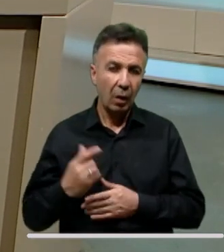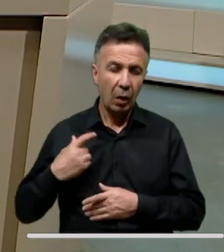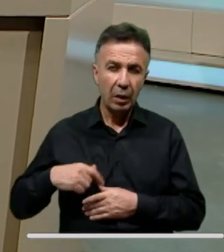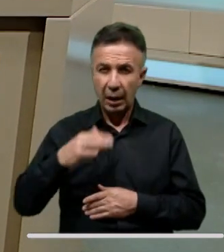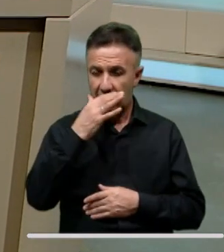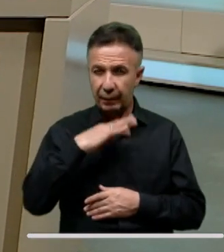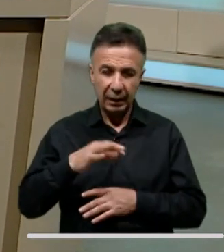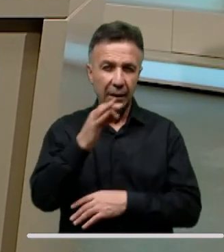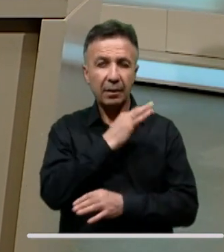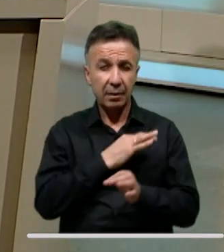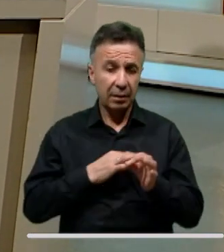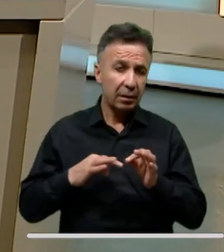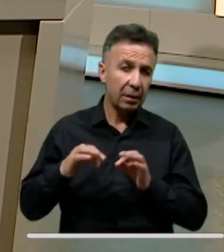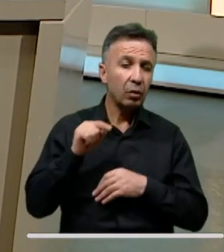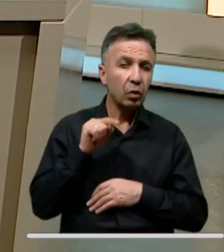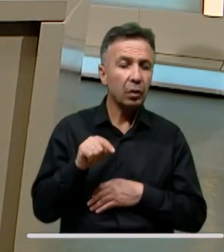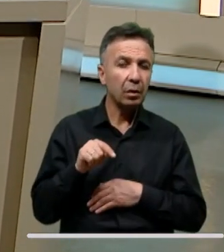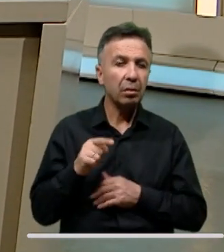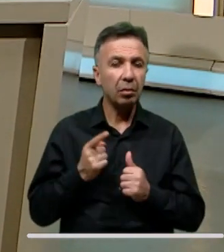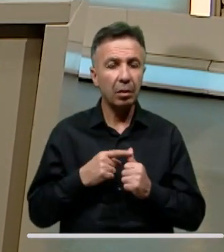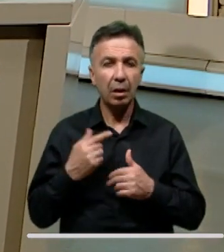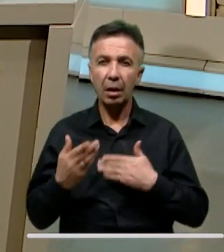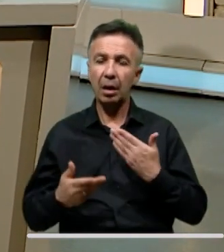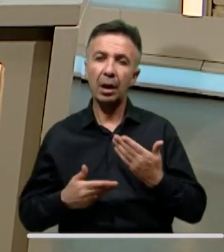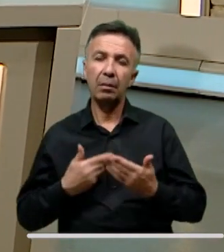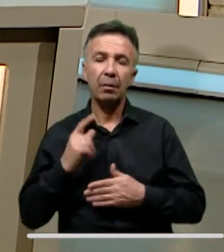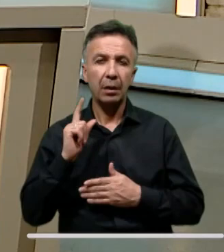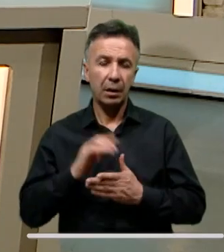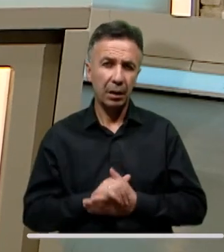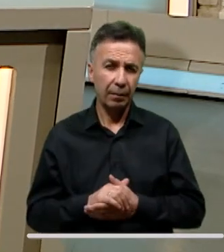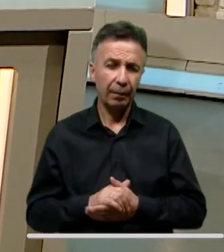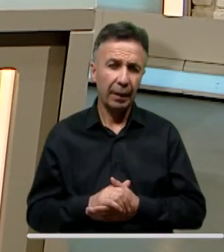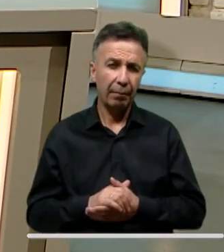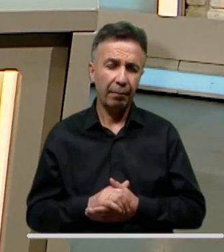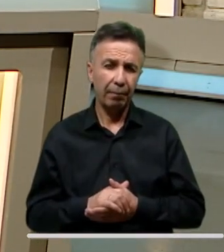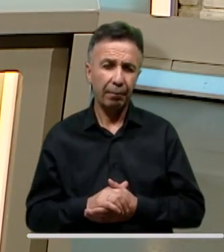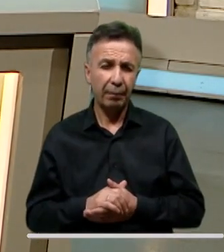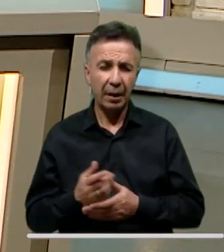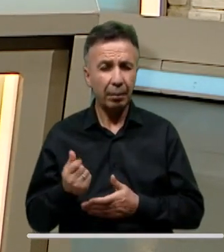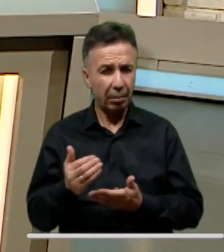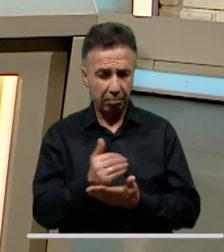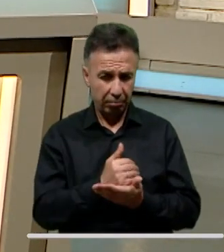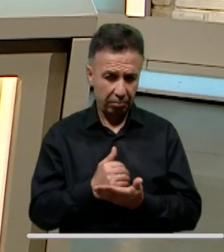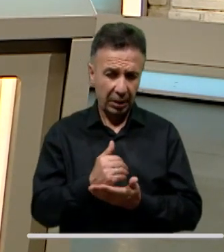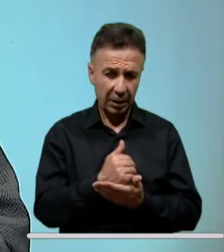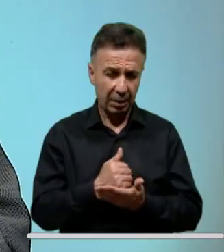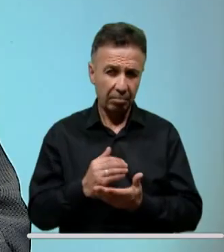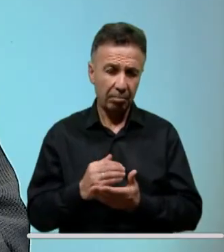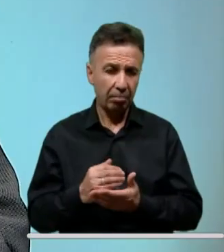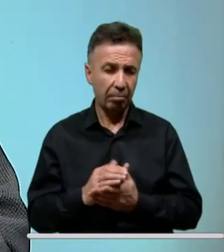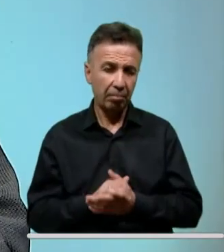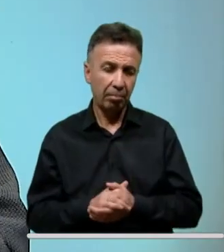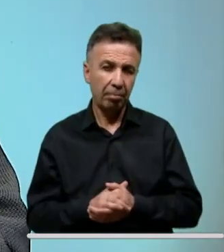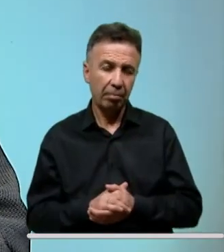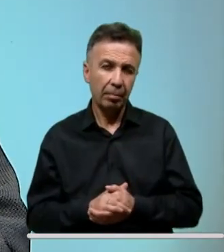şunu ilk önce ifade etmemiz gerekir. Bir yatırım aracıdır aslında bireysel emeklilik dediğimiz.